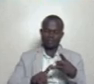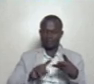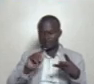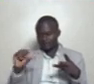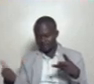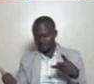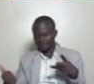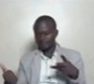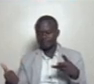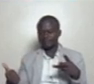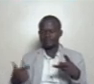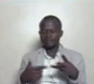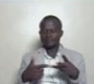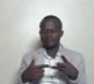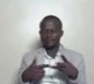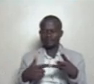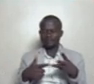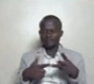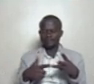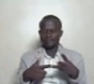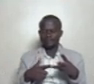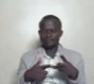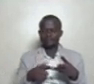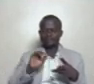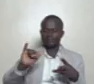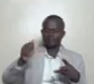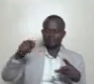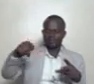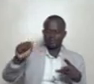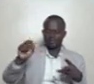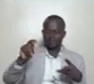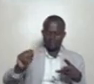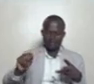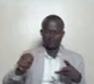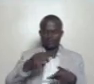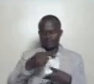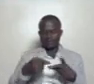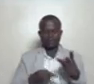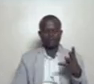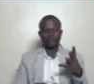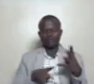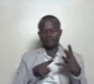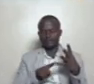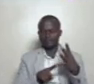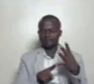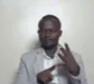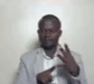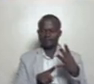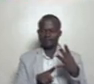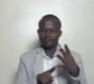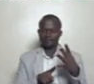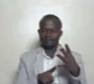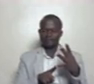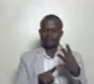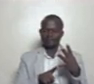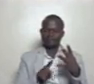itike ni ikipe yo mu gihugu cy'Ubuyapani yari mu itsinda rya gatatu ndetse n'ikipe yo mu itsinda